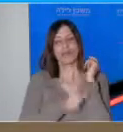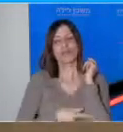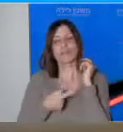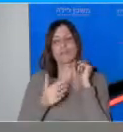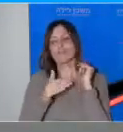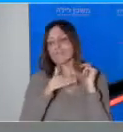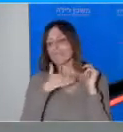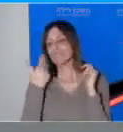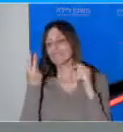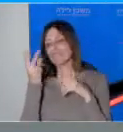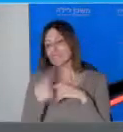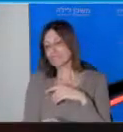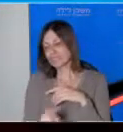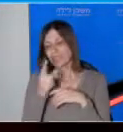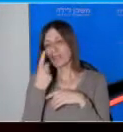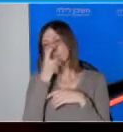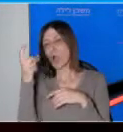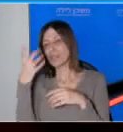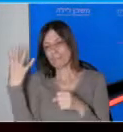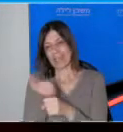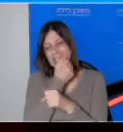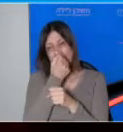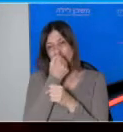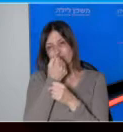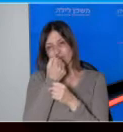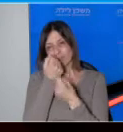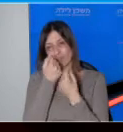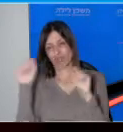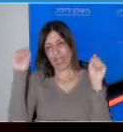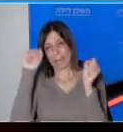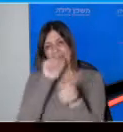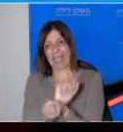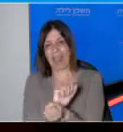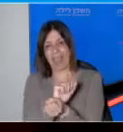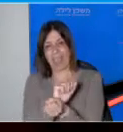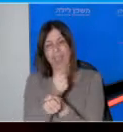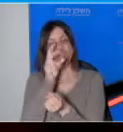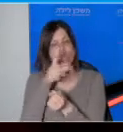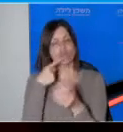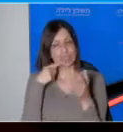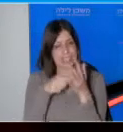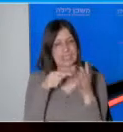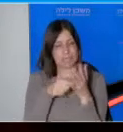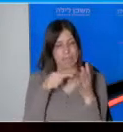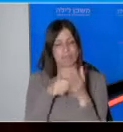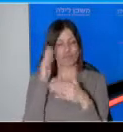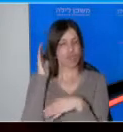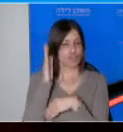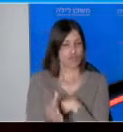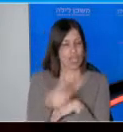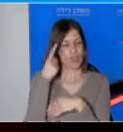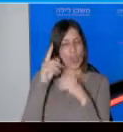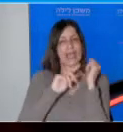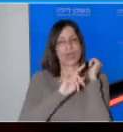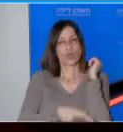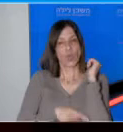נספים, ומאות מצליחים להשתחרר אכן מהכלא. כלומר, יש פה טריגר ישיר, כידוע לנו,